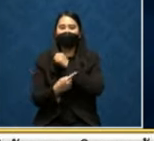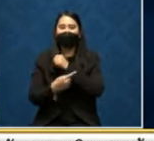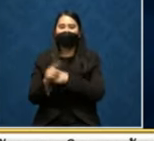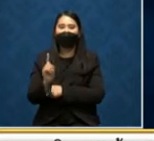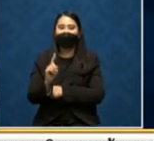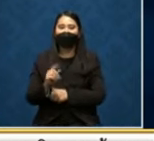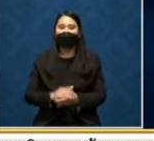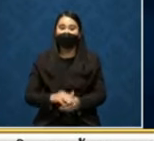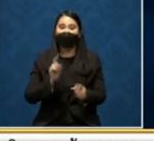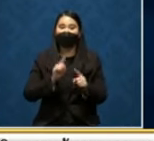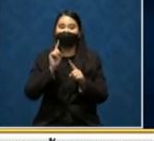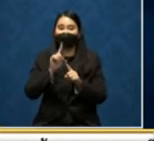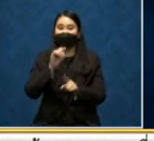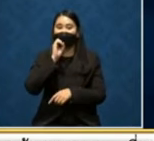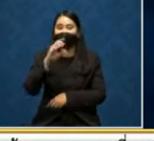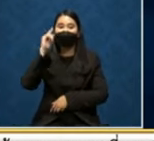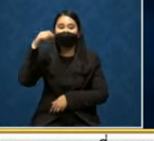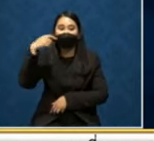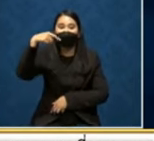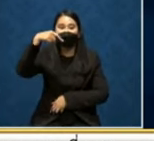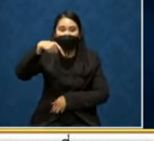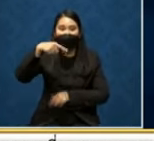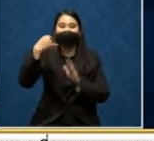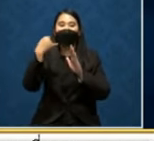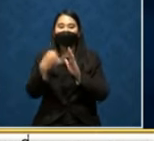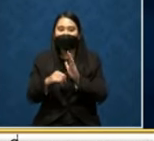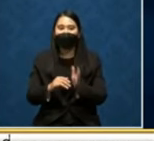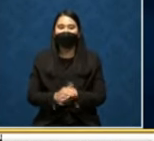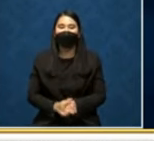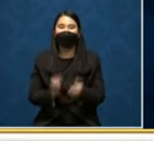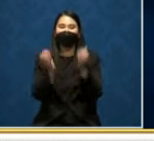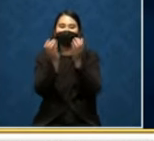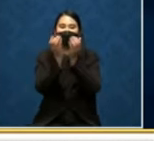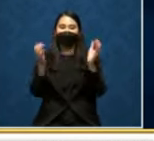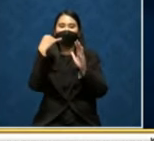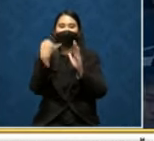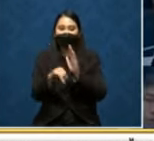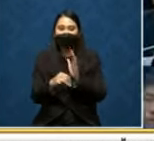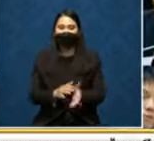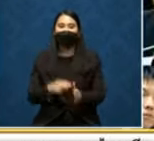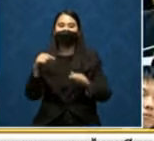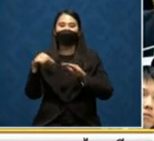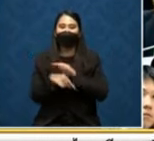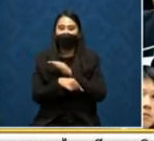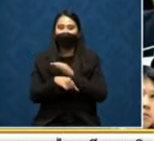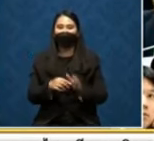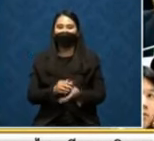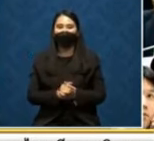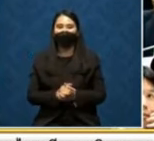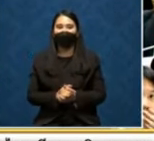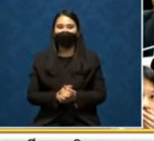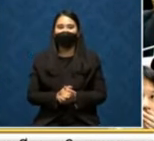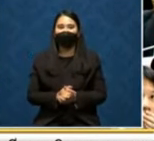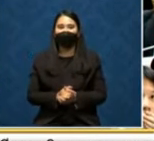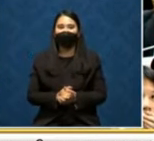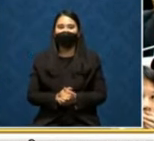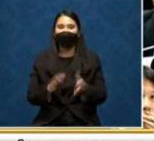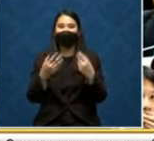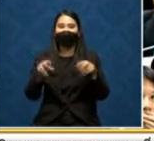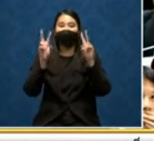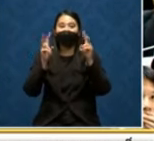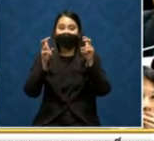ข้อที่ 1เนี่ยบอกนางสาวพพานผิดผิดวินัยชั่วร้ายแรงทุจริตใน